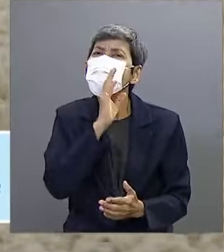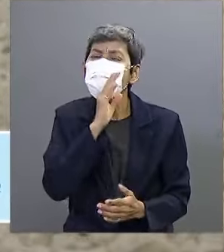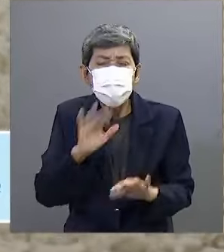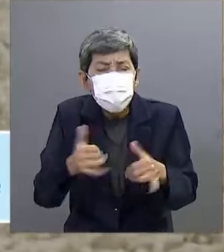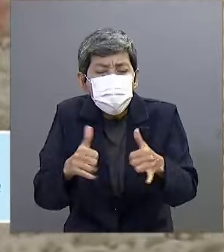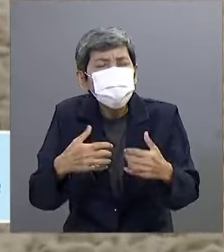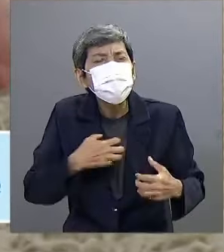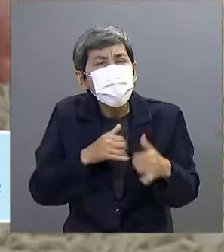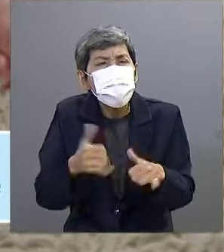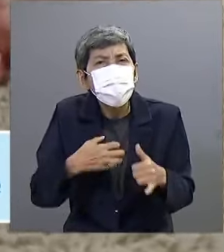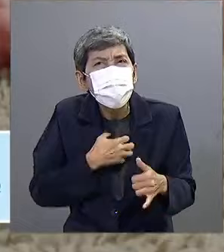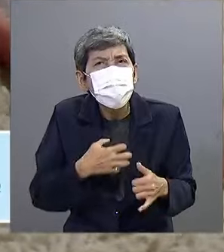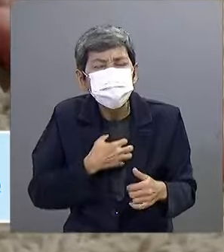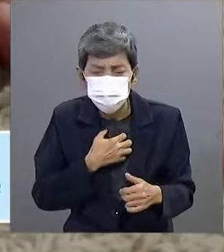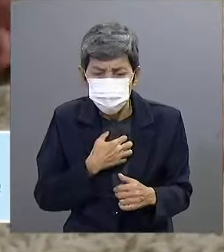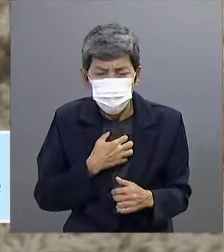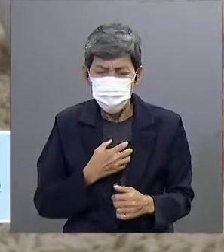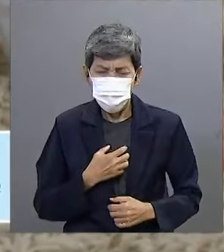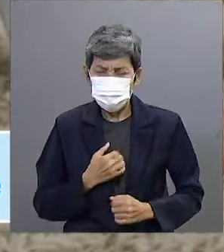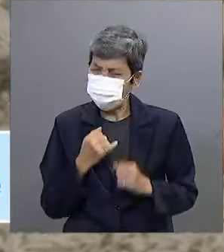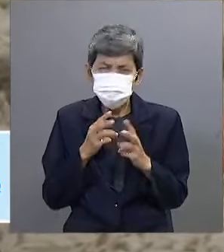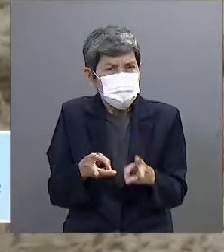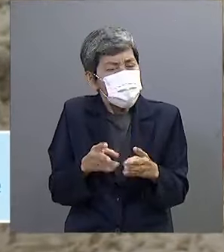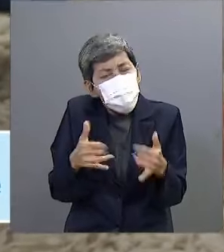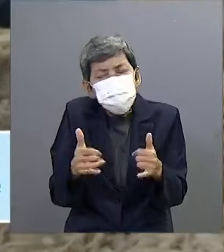ถ้าไม่ให้เกิดภาวะนี้นะครับจะทำยังไงดีครับ